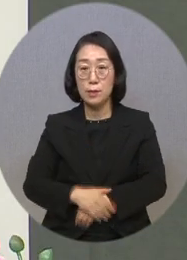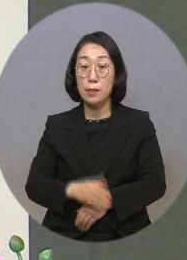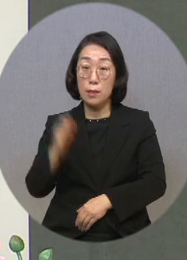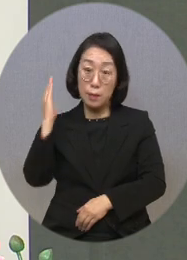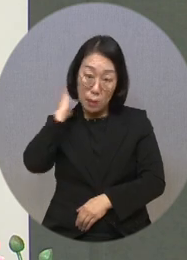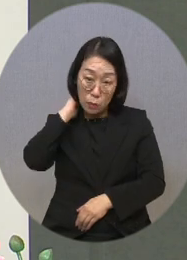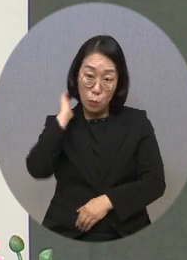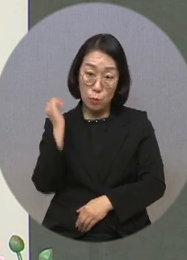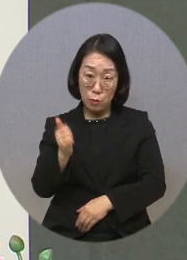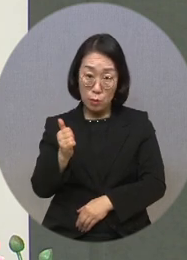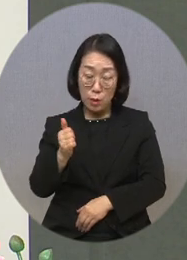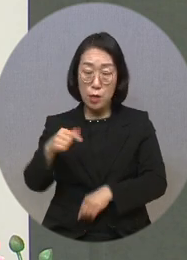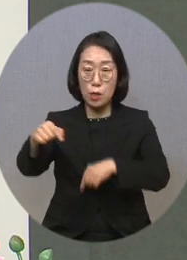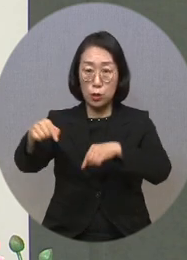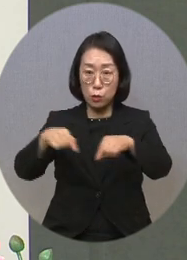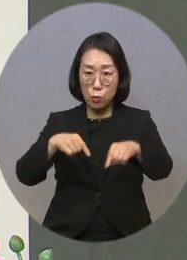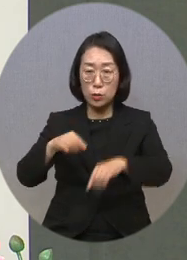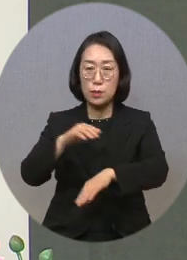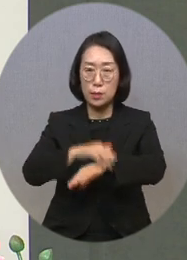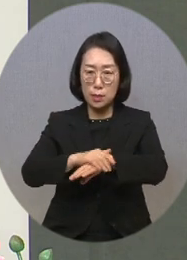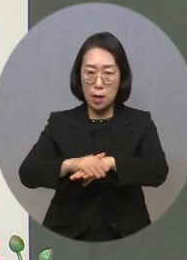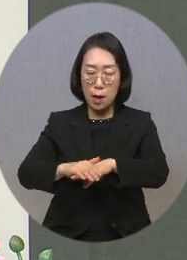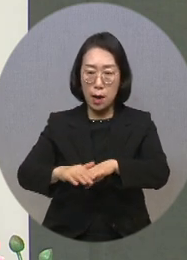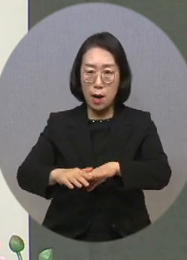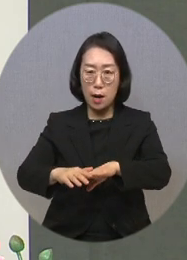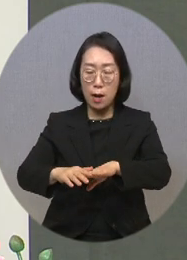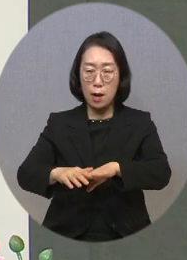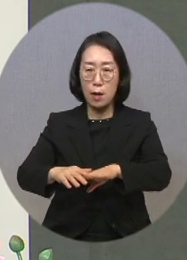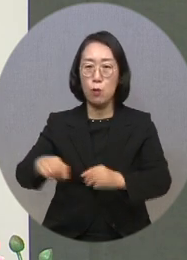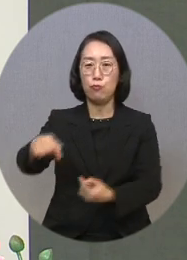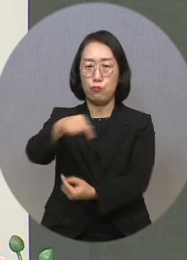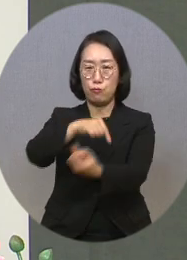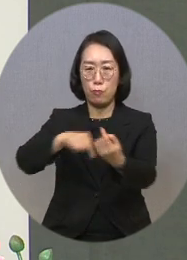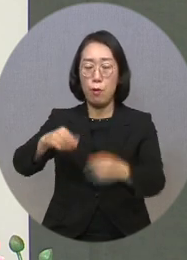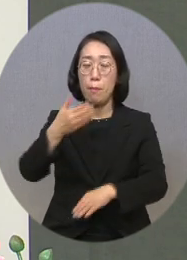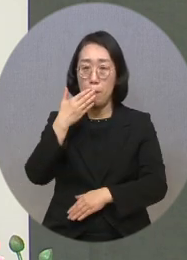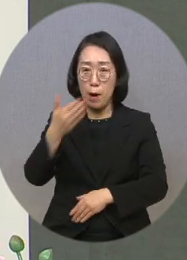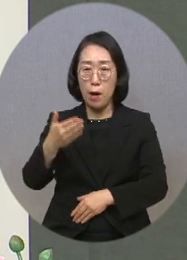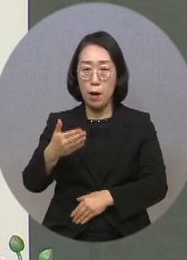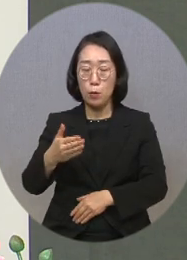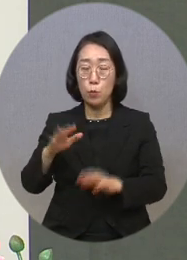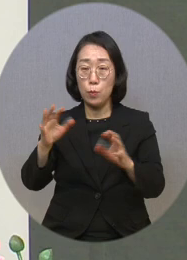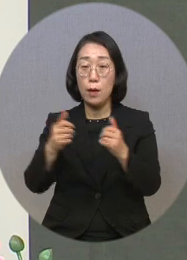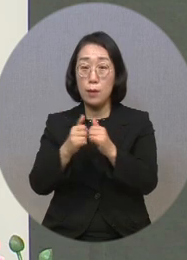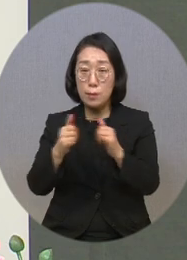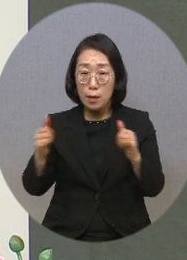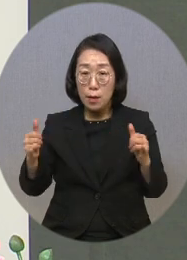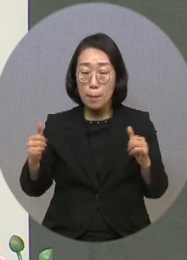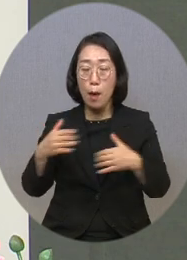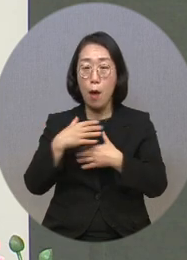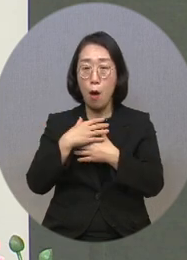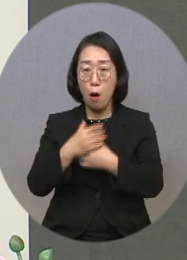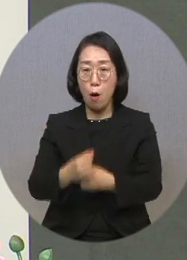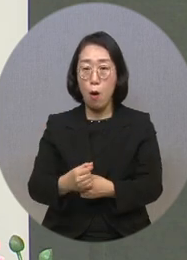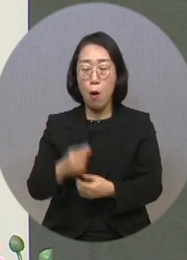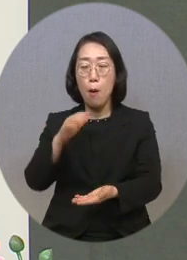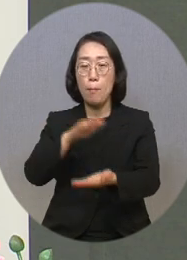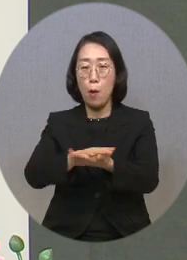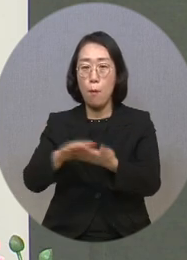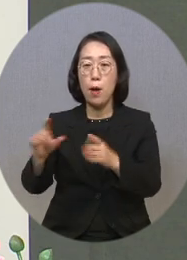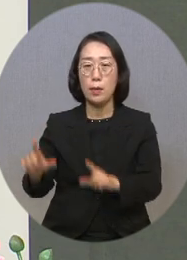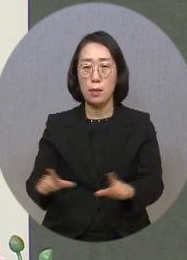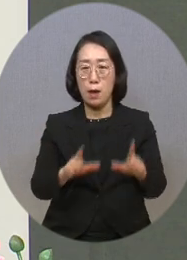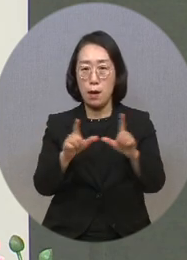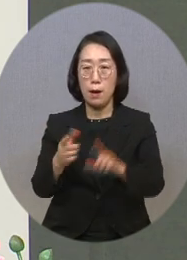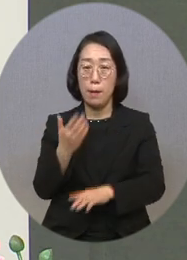대통령이 정치를 잘하게 될 수 있고 국민들도 평화롭게 지낼 수 있는 구군이 아닌가